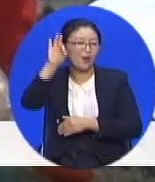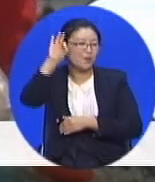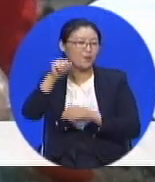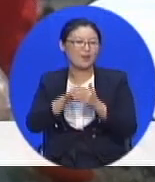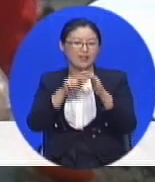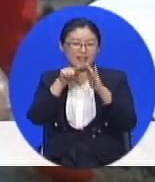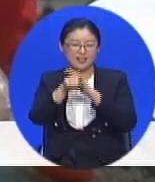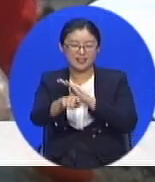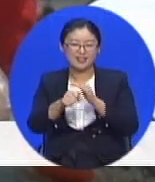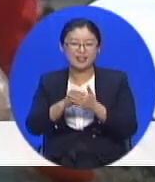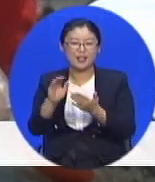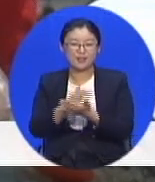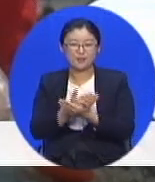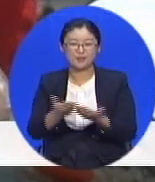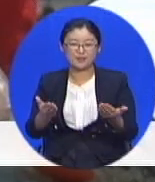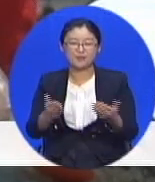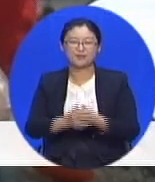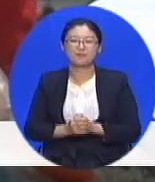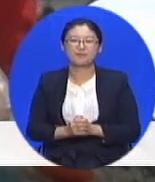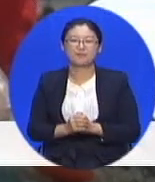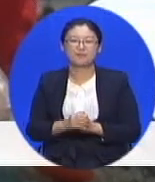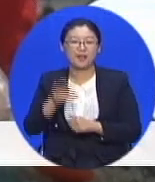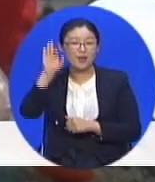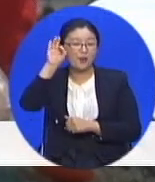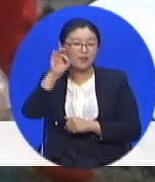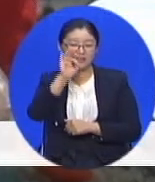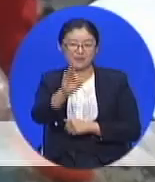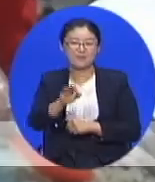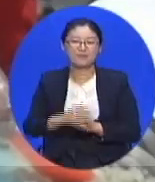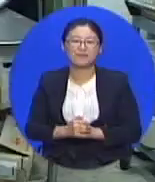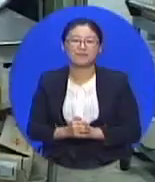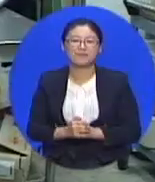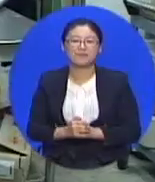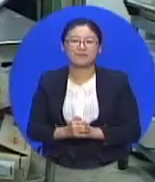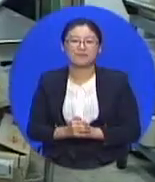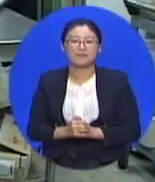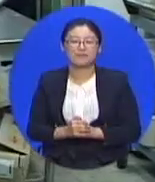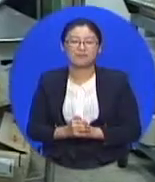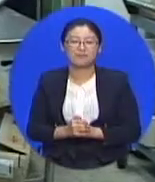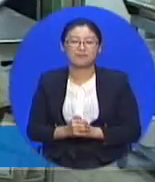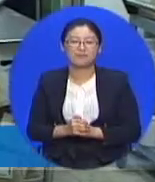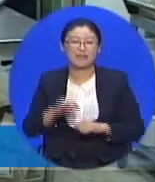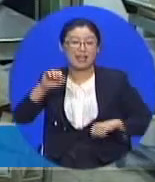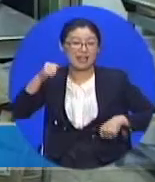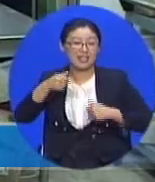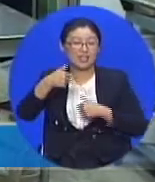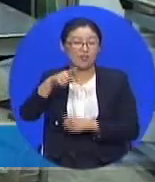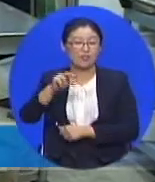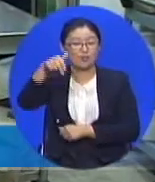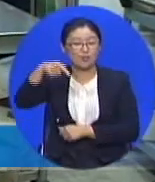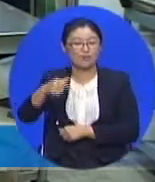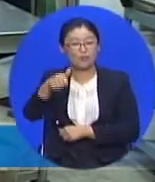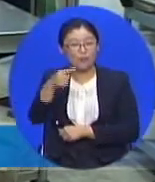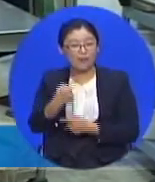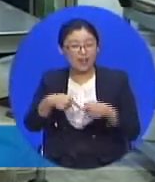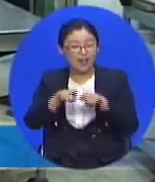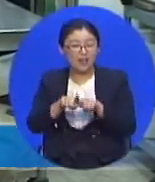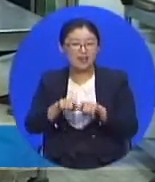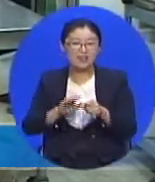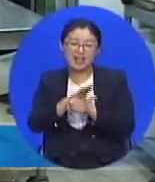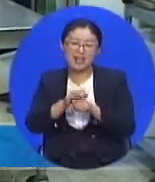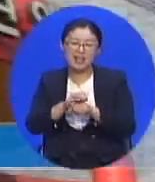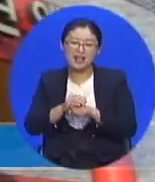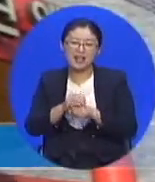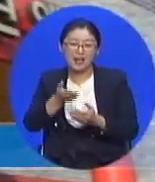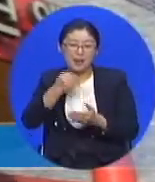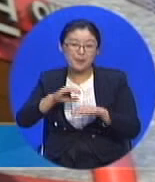따뜻한 나눔을 실천했습니다. 포항에서 강신윤 기자입니다. 탤런트 정준호와 함께하는 사랑의 밥차가 한 해를